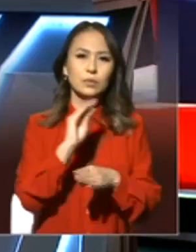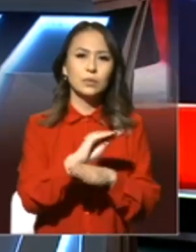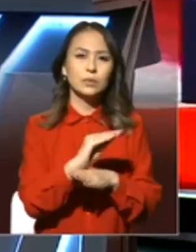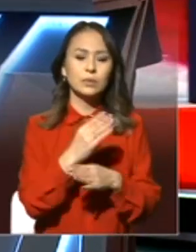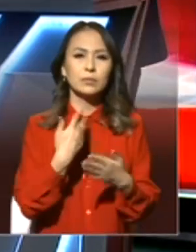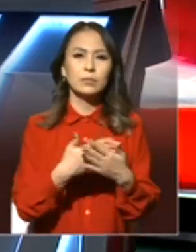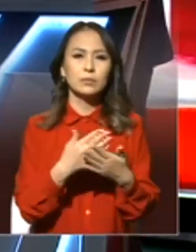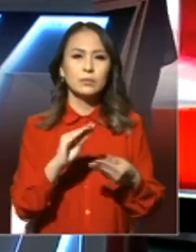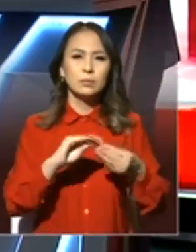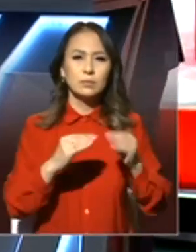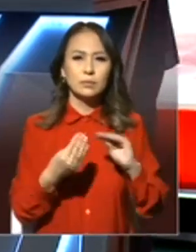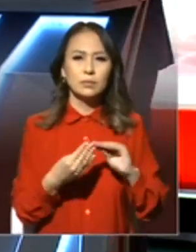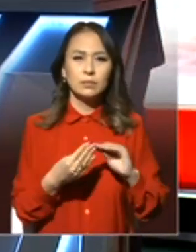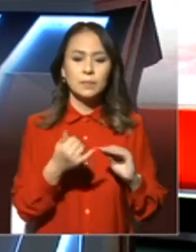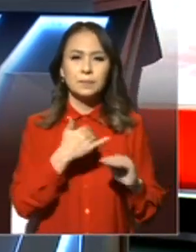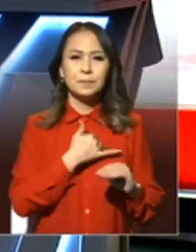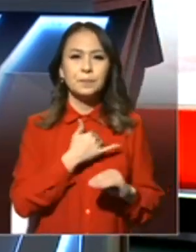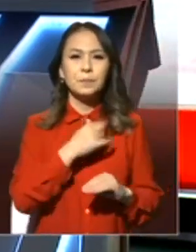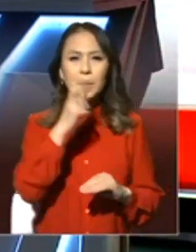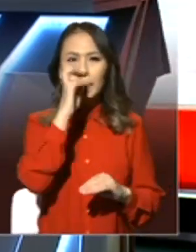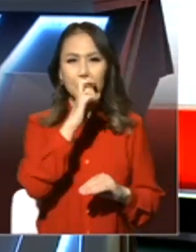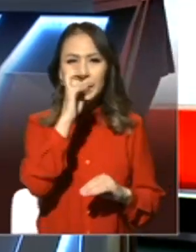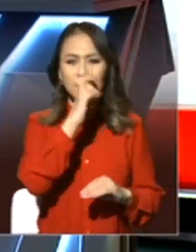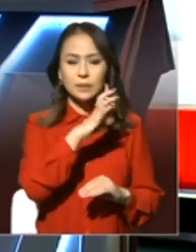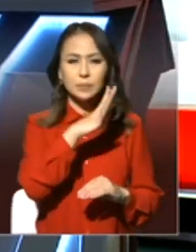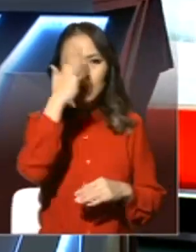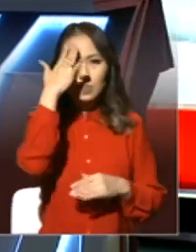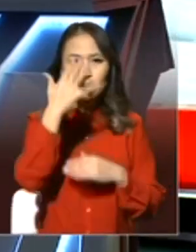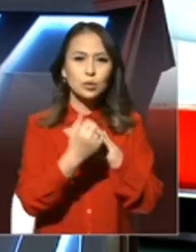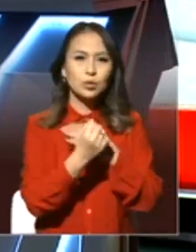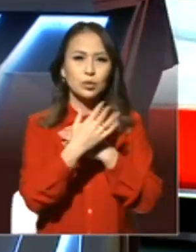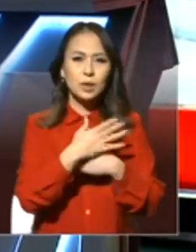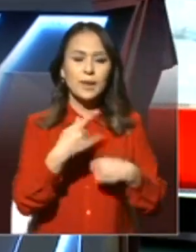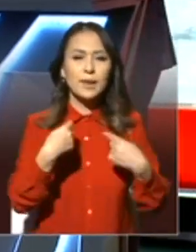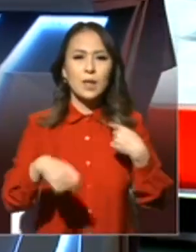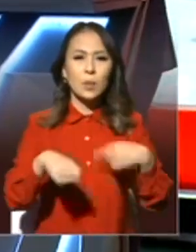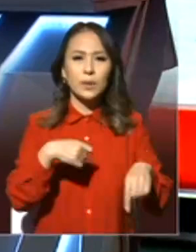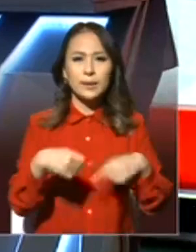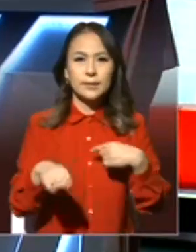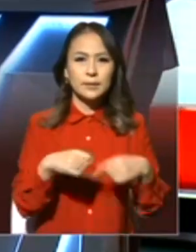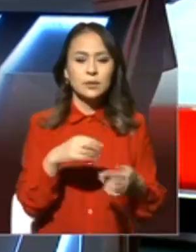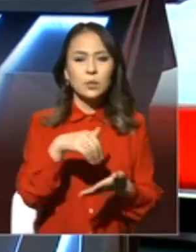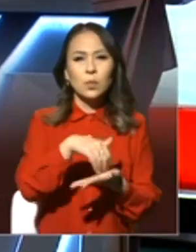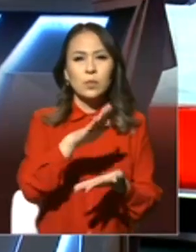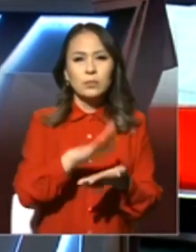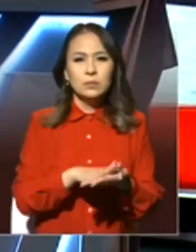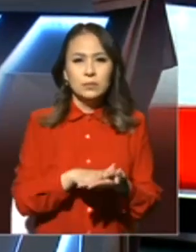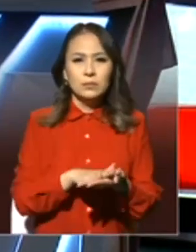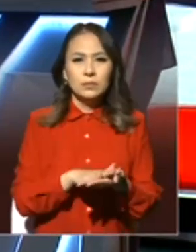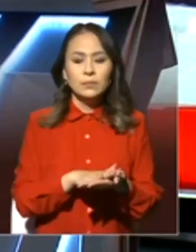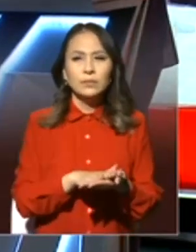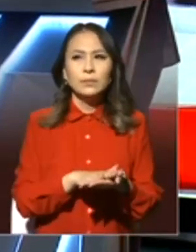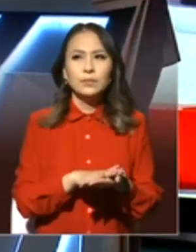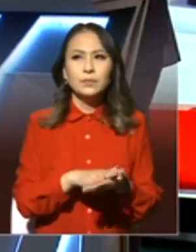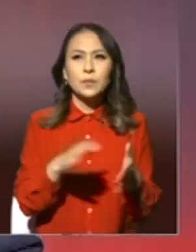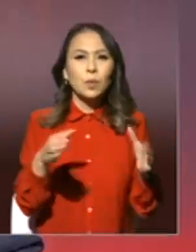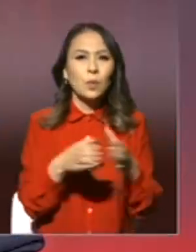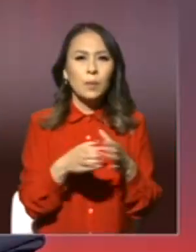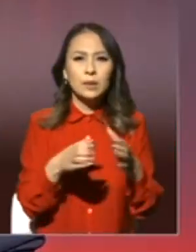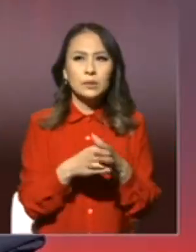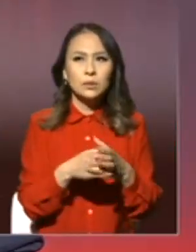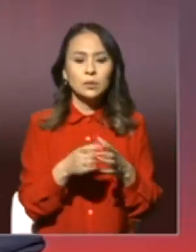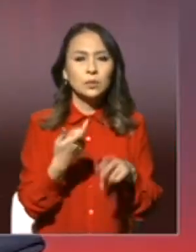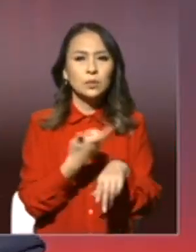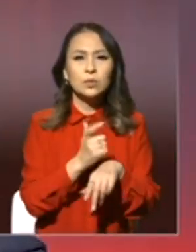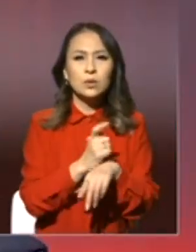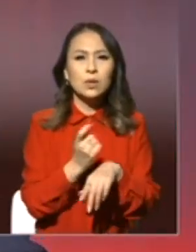айтатын мәселе, бізде бензин жаңа мұнай өнімдерін саудалайтын көтерме сауда компаниялары өте